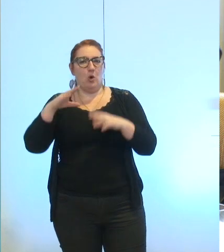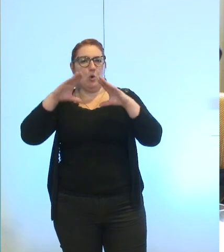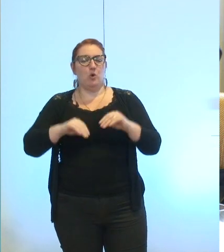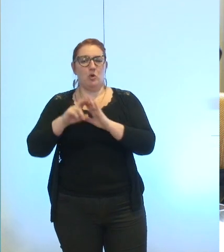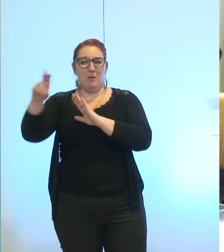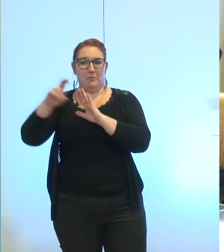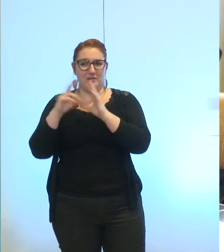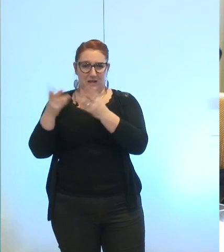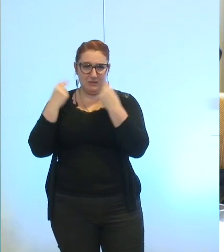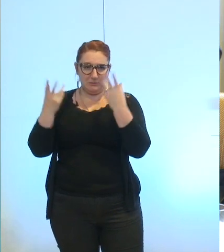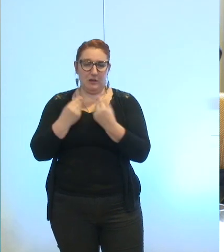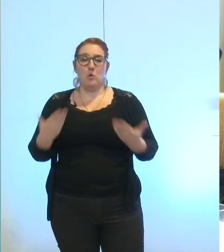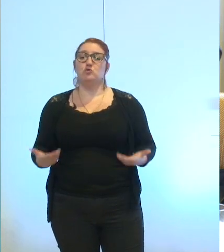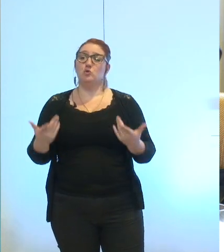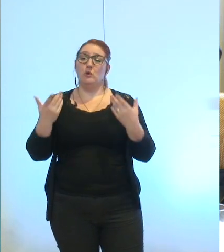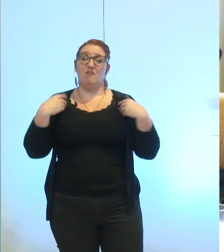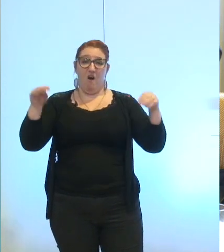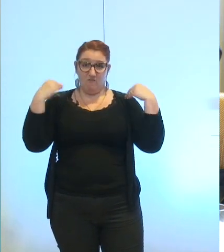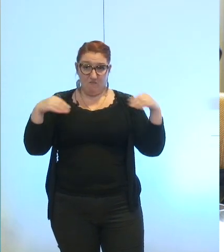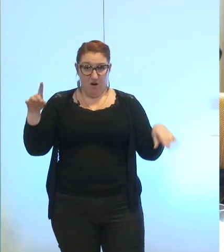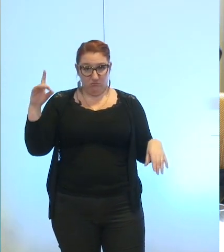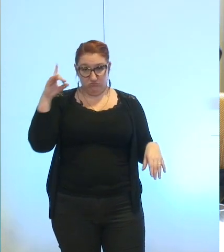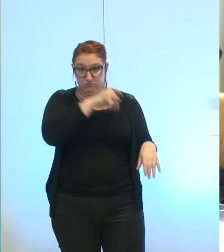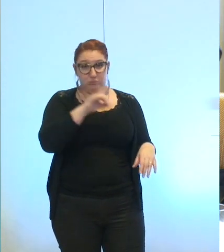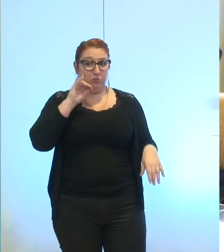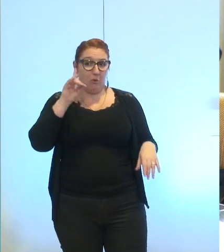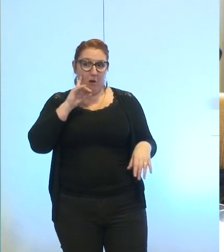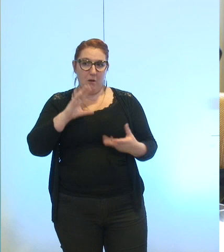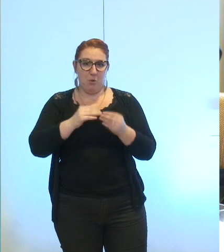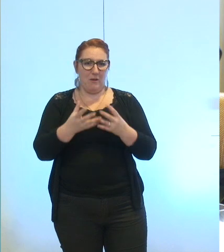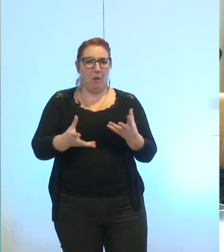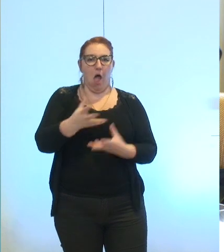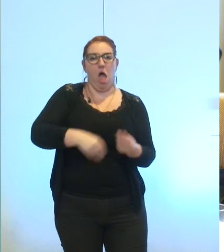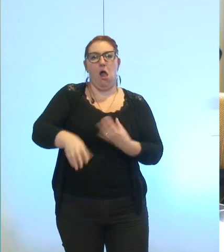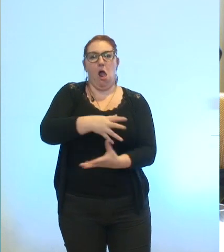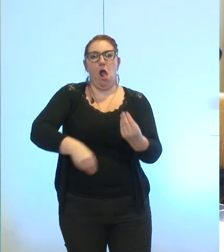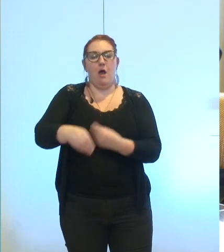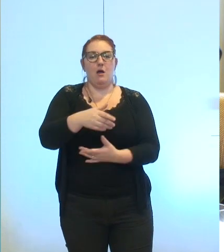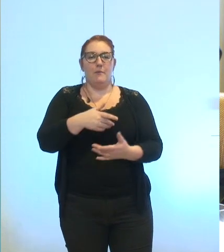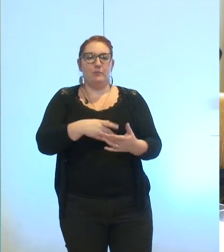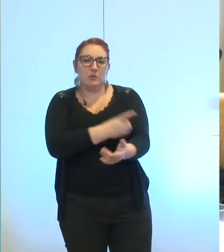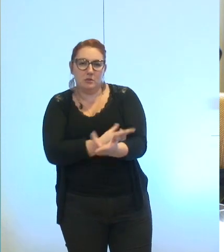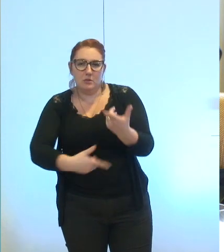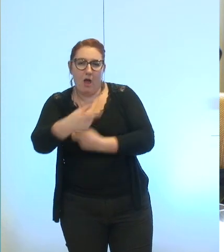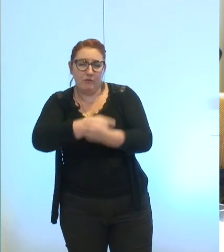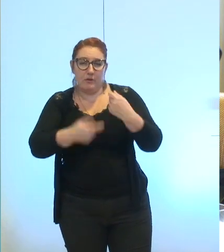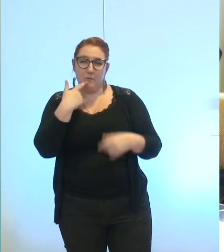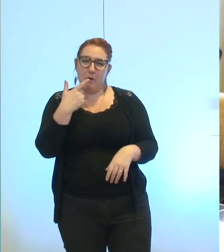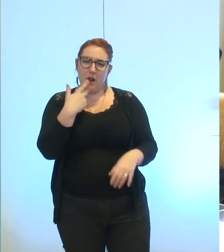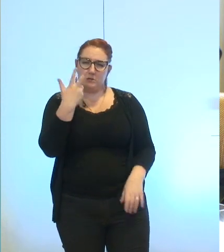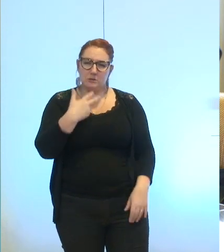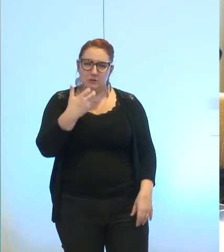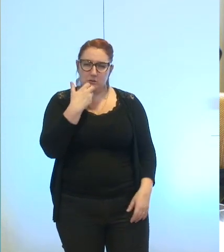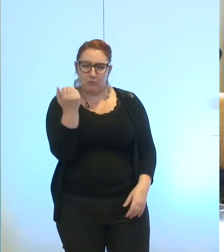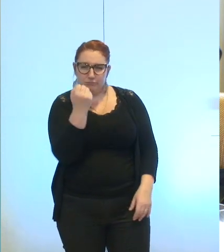commercialisation de ces locaux était très difficile à cause des trafics il parlait des incivilités il parlait même d'inciivilité grave donc